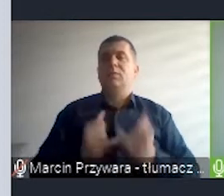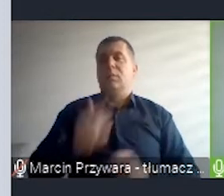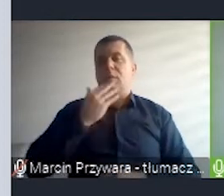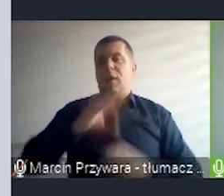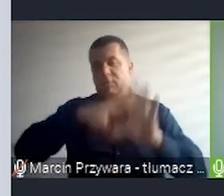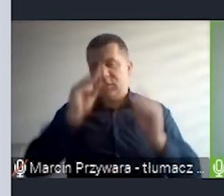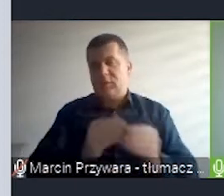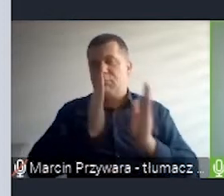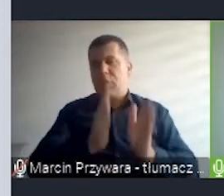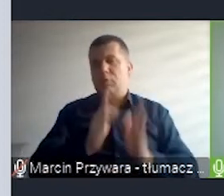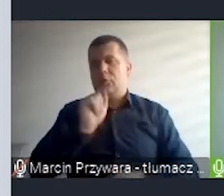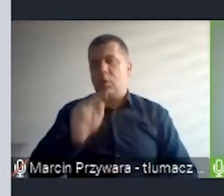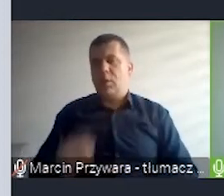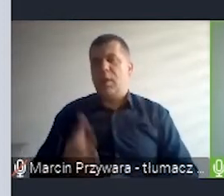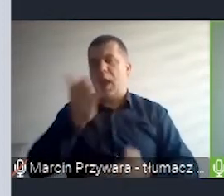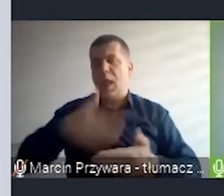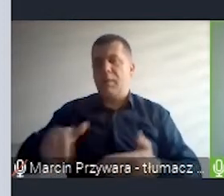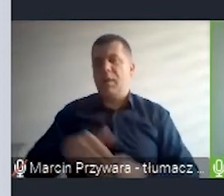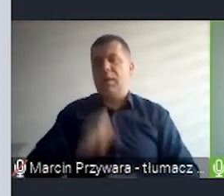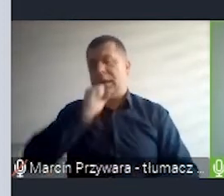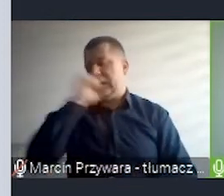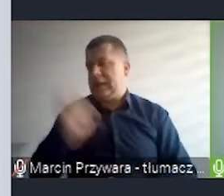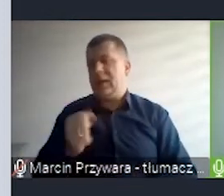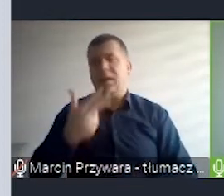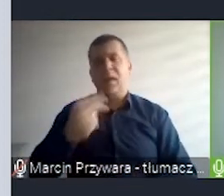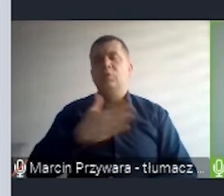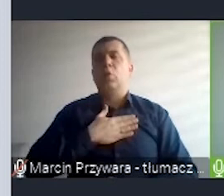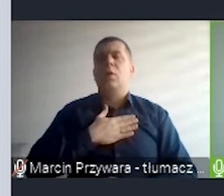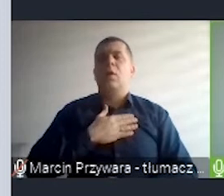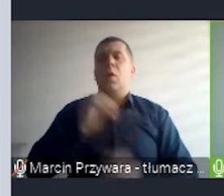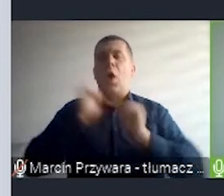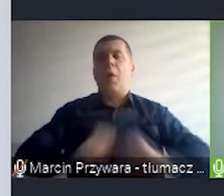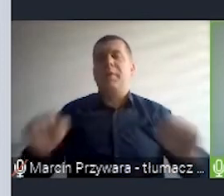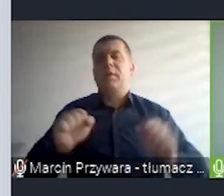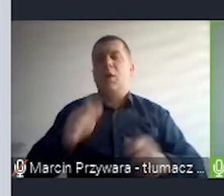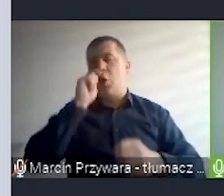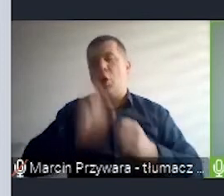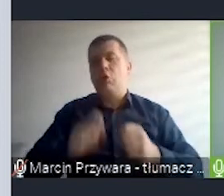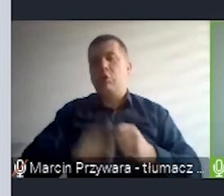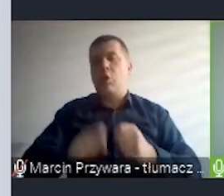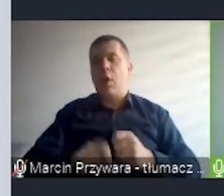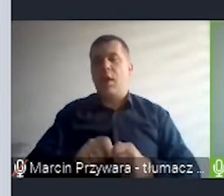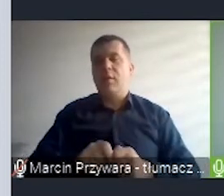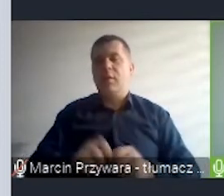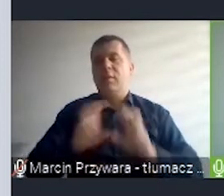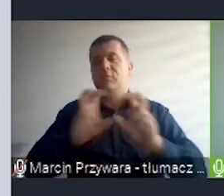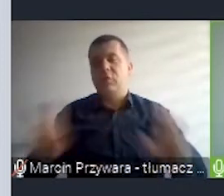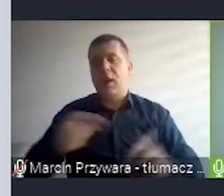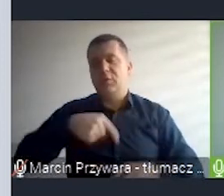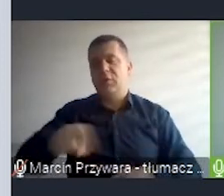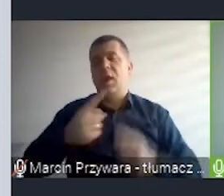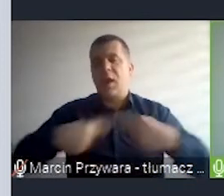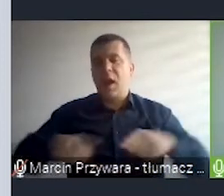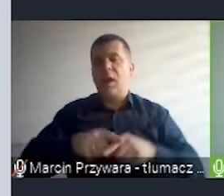te poszczególne elementy, nigdy nie ominie Was kontrola w trakcie realizacji związana